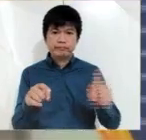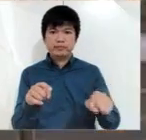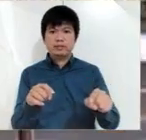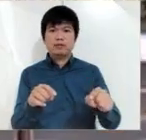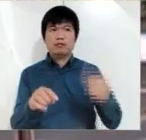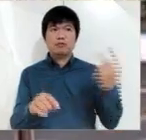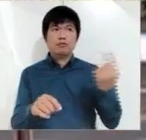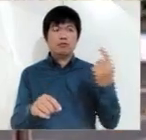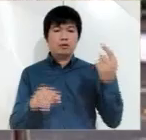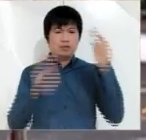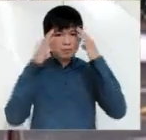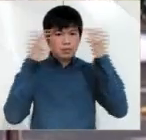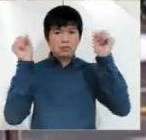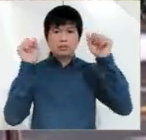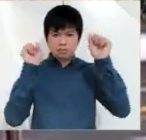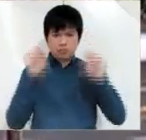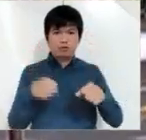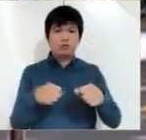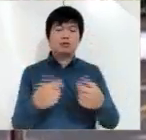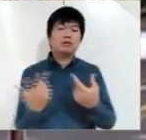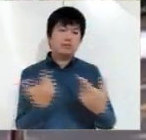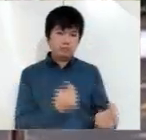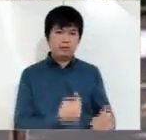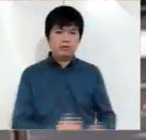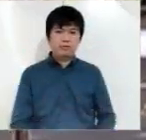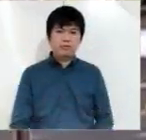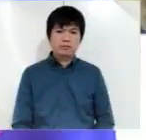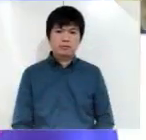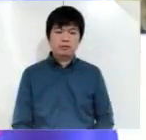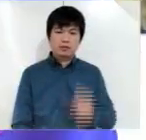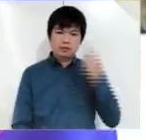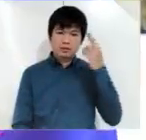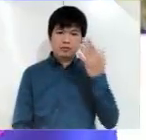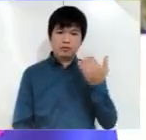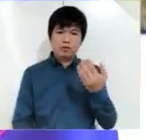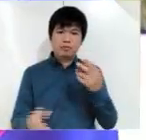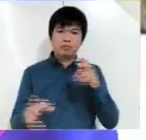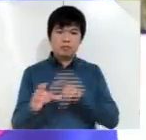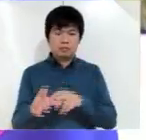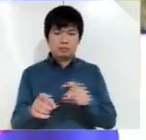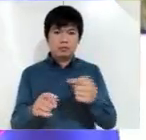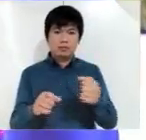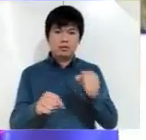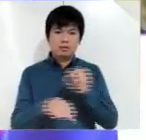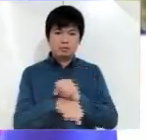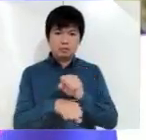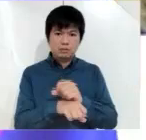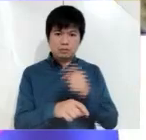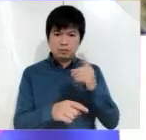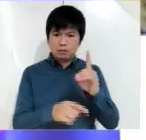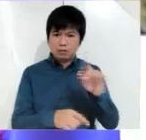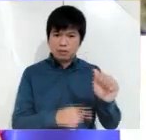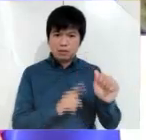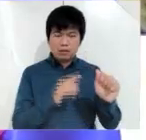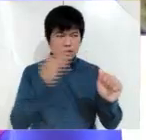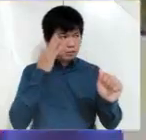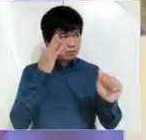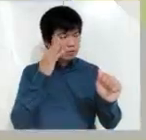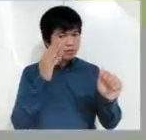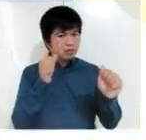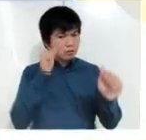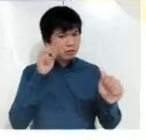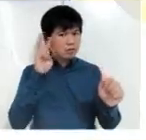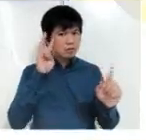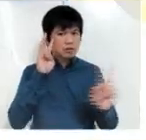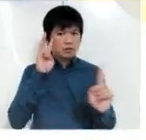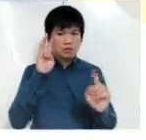do. Ngayon, alam na raw ng administrasyon ng mga problema at kung paano ito susolusyonan. May